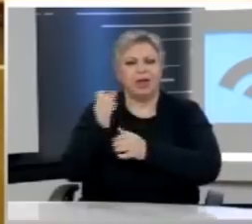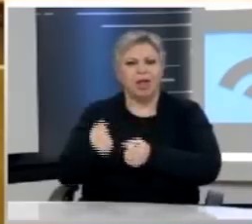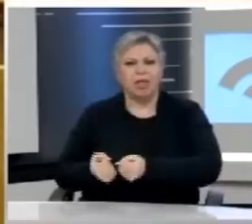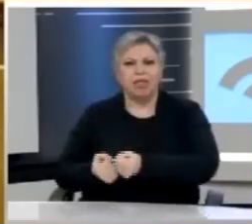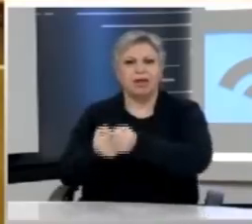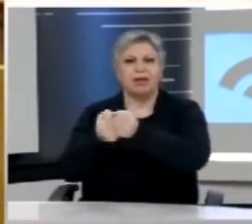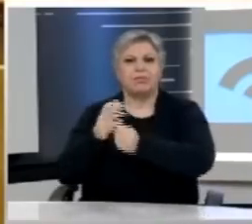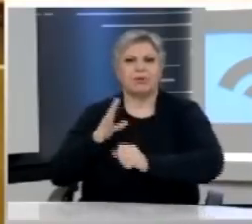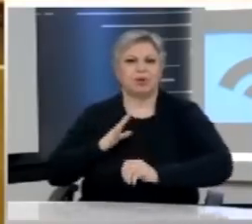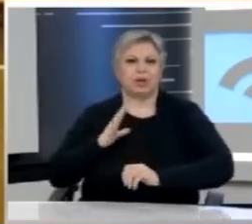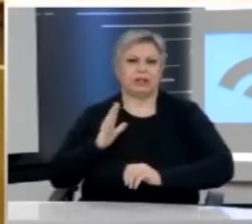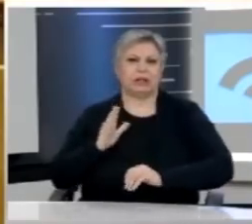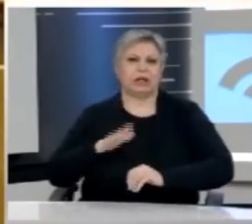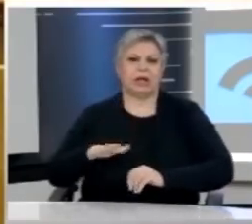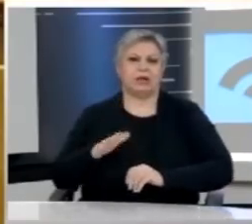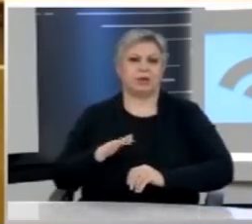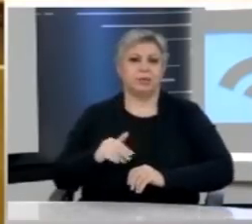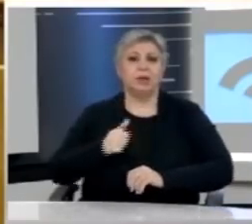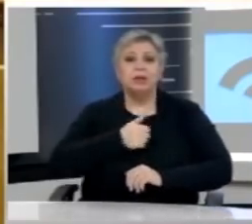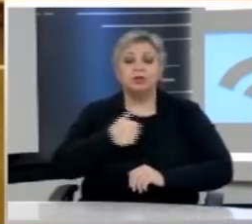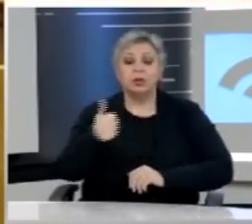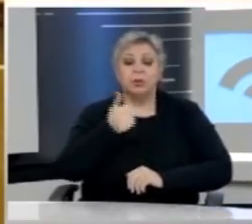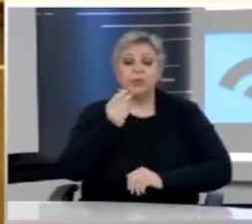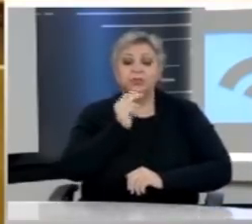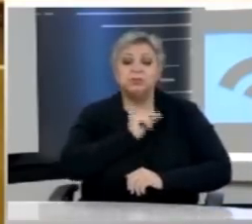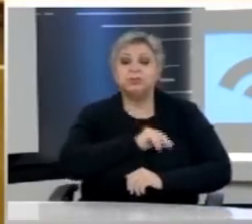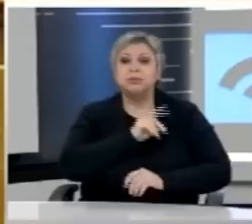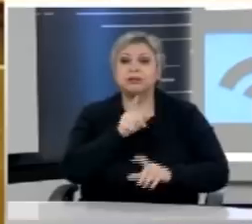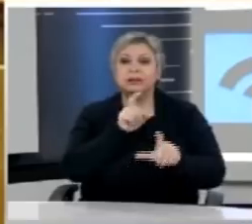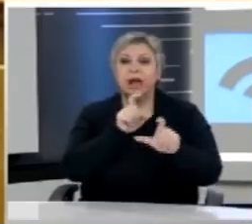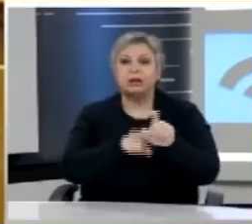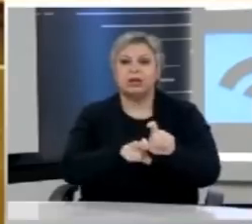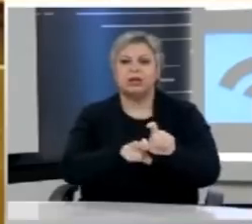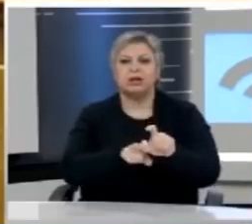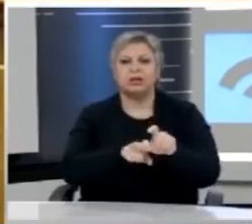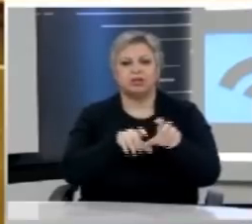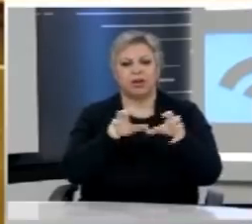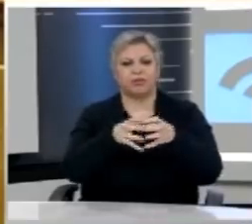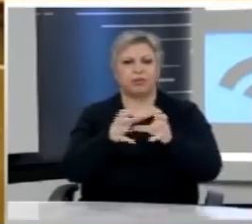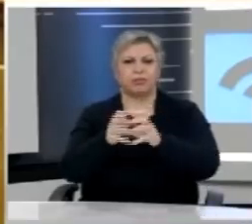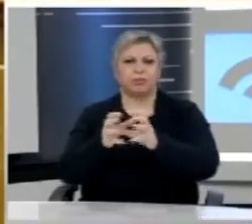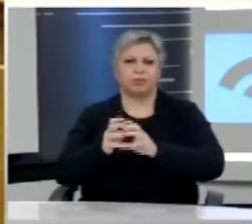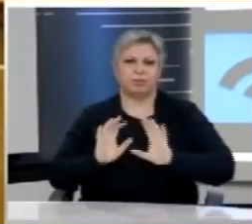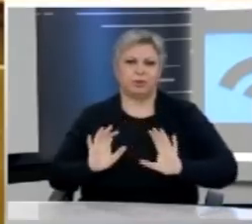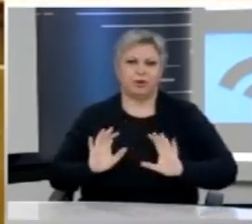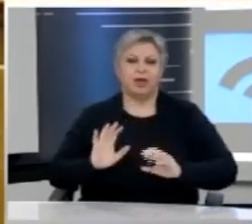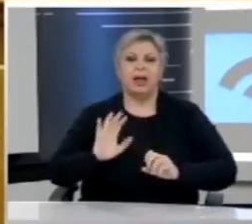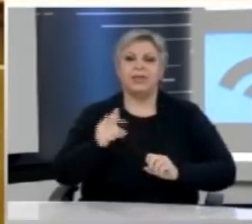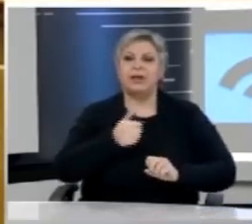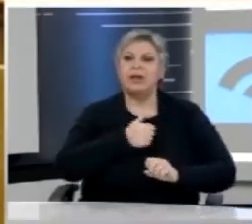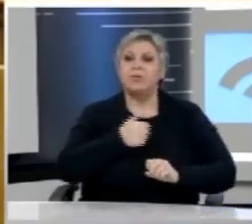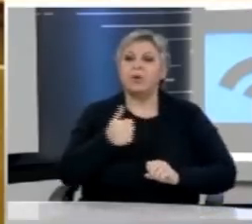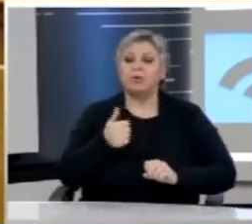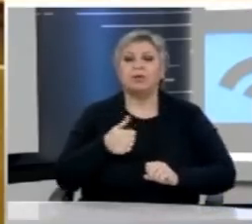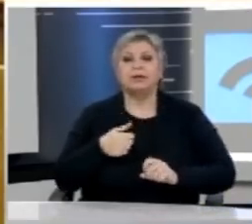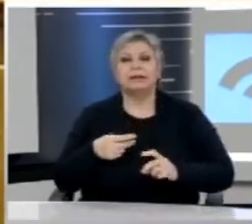τα στρατηγικά συμφέροντα μονοπωλιακών ομίλων και όχι οι ιδεολειψίες μόνο κάποιων